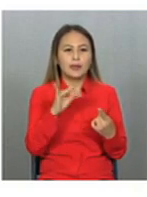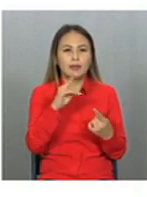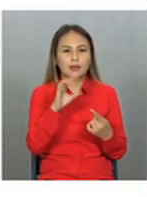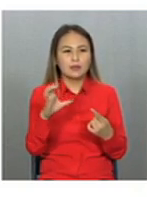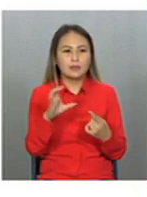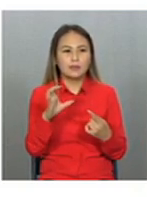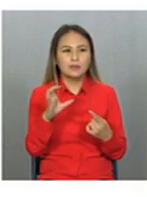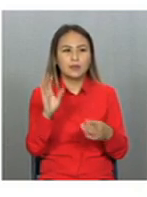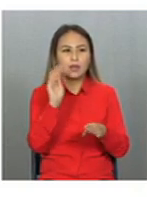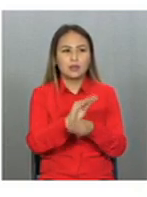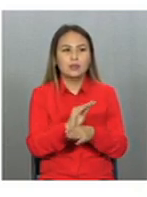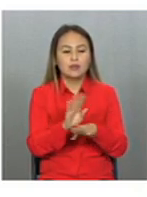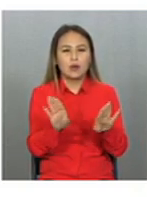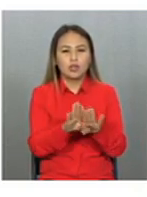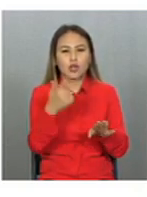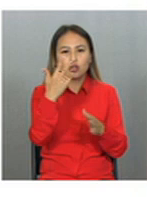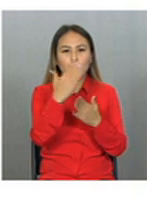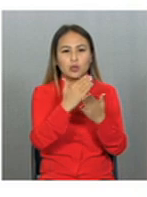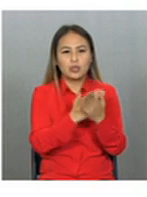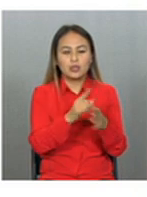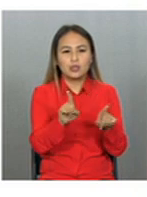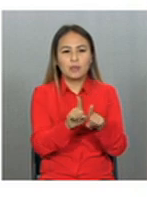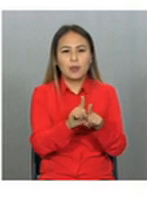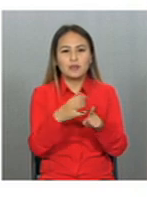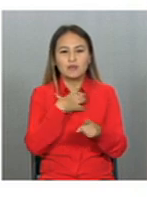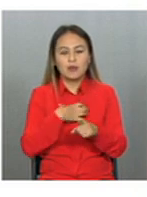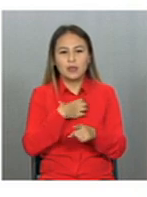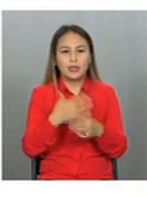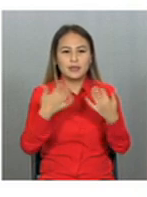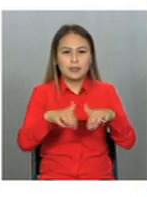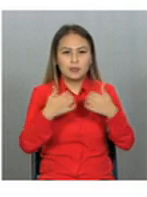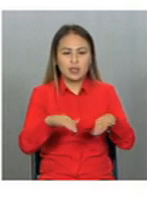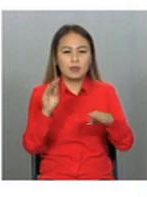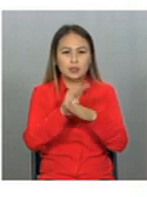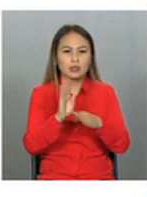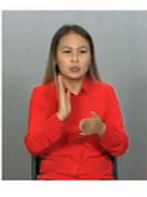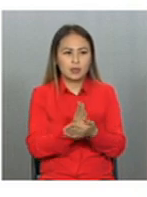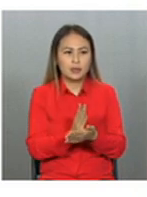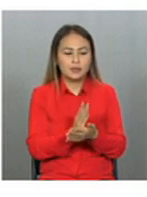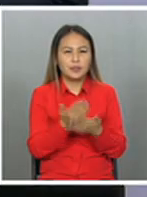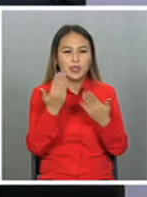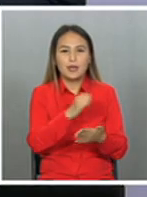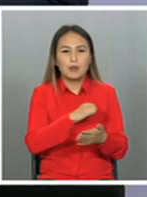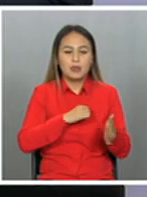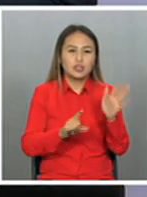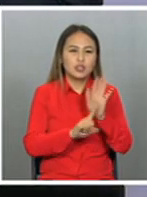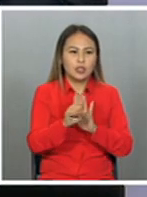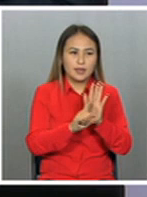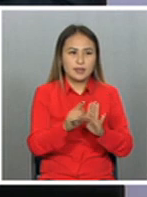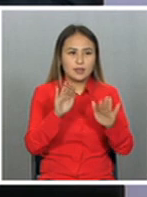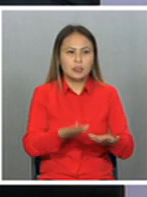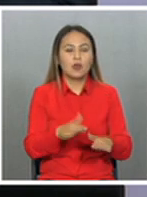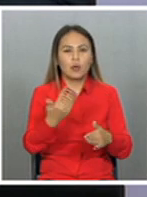табылады. Ол негізінен үш көрсеткіштің негізінде есептеліп шығарылады екен. Ең бірінші кезекте бұл